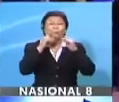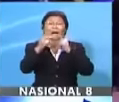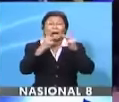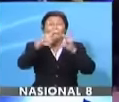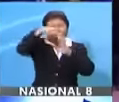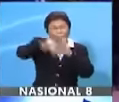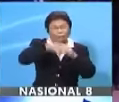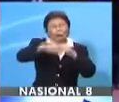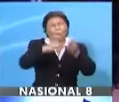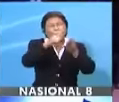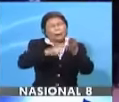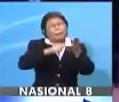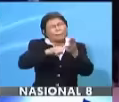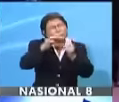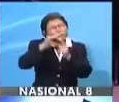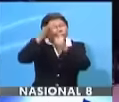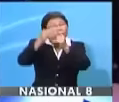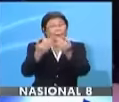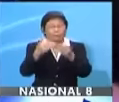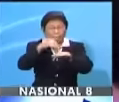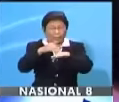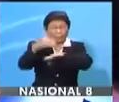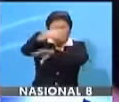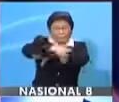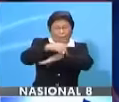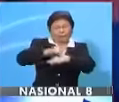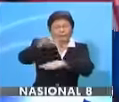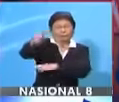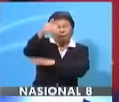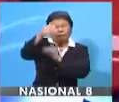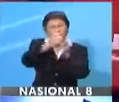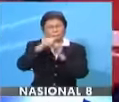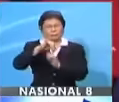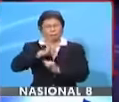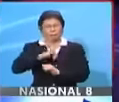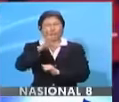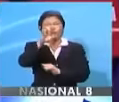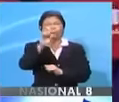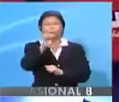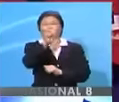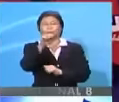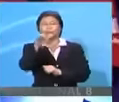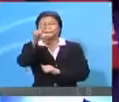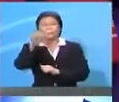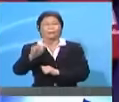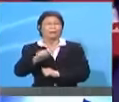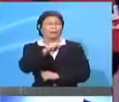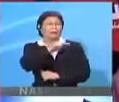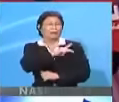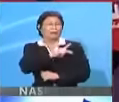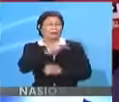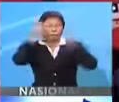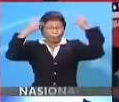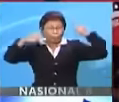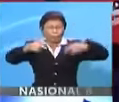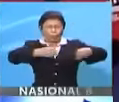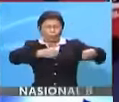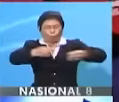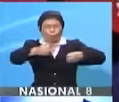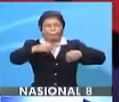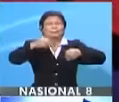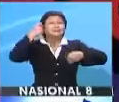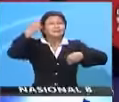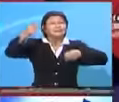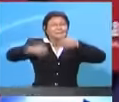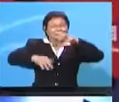tentang apa yang istimewanya ada pada malam ini di Dataran Merdeka, bersama saya ialah Puan Rozila selaku Ketua Pengarah Operasi